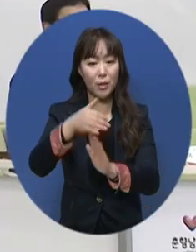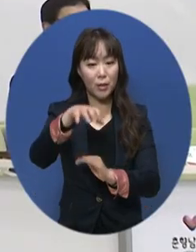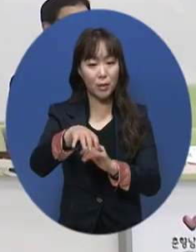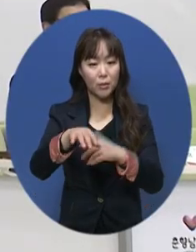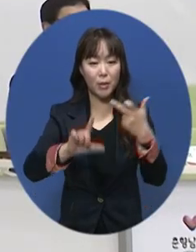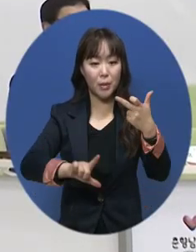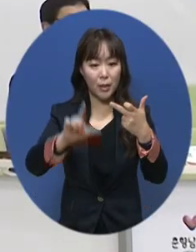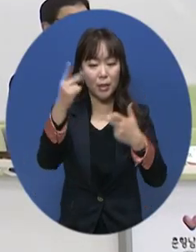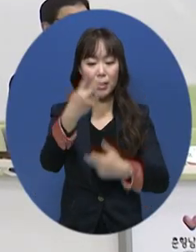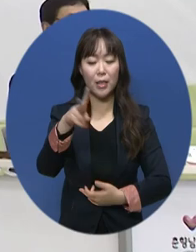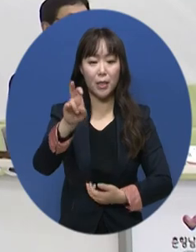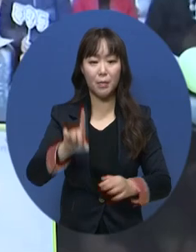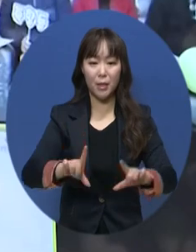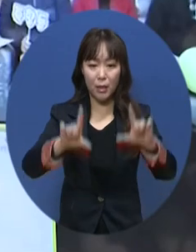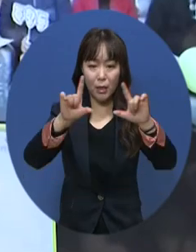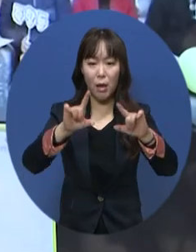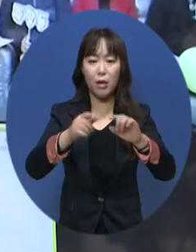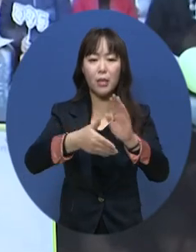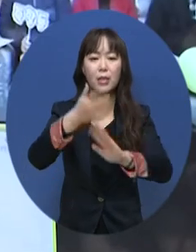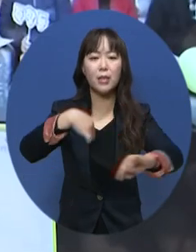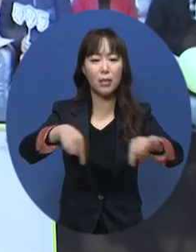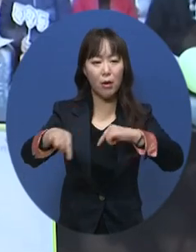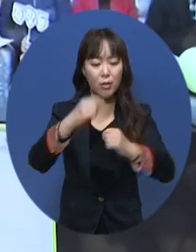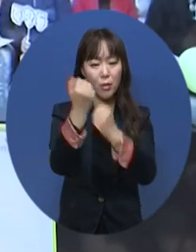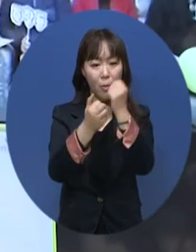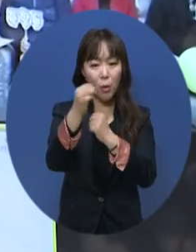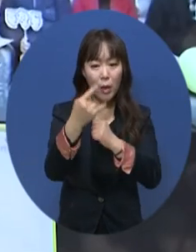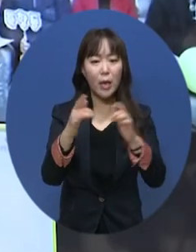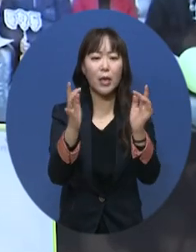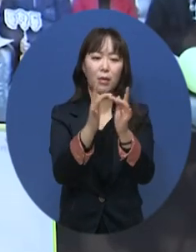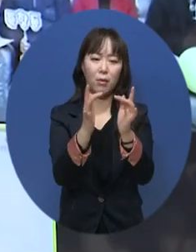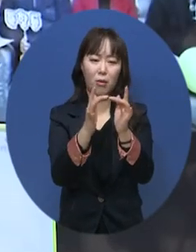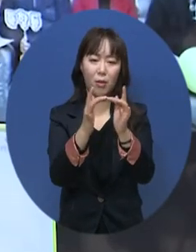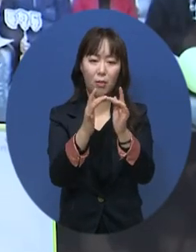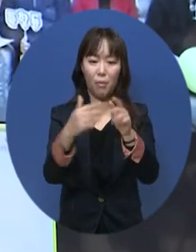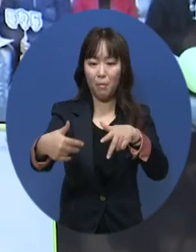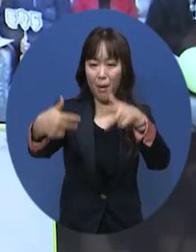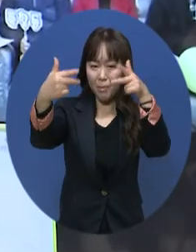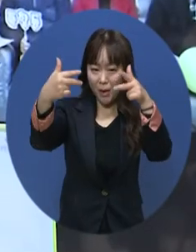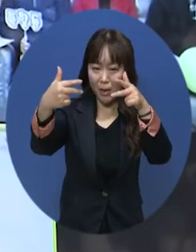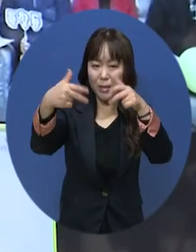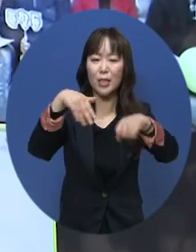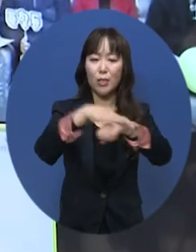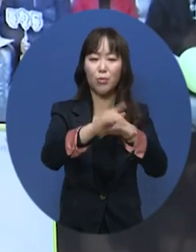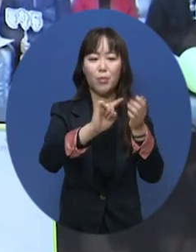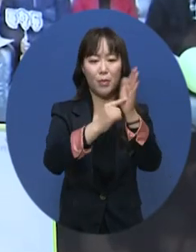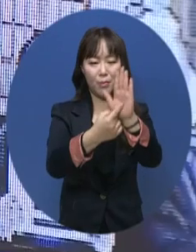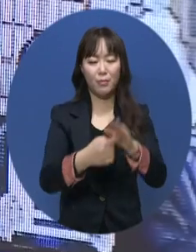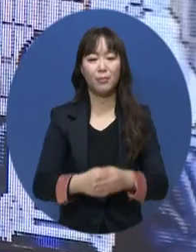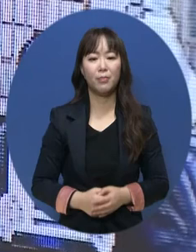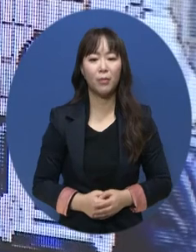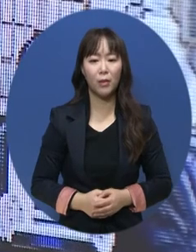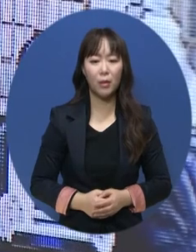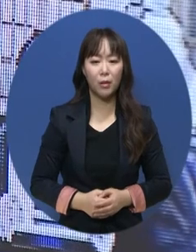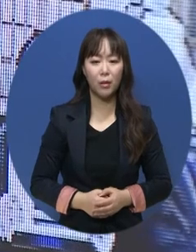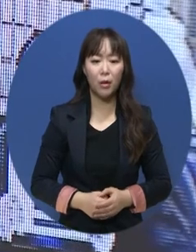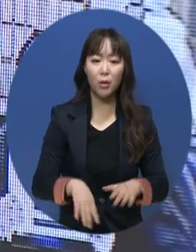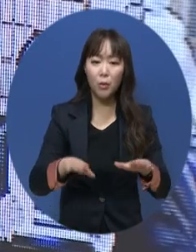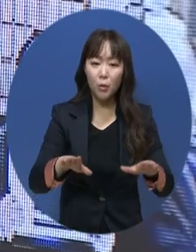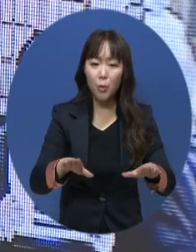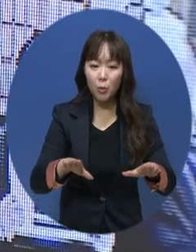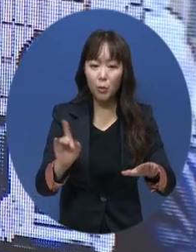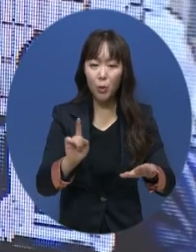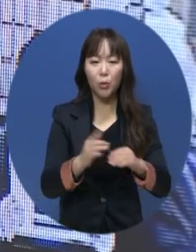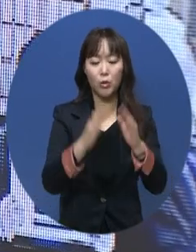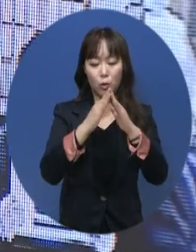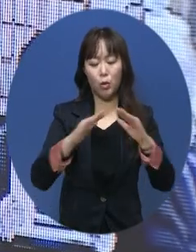17일 2021년 시정설명회를 온라인 비대면 화상대화 방식으로 개최했습니다. 이번 랜선